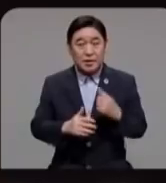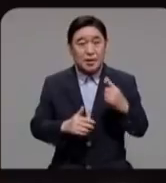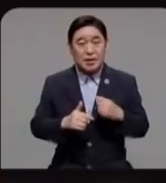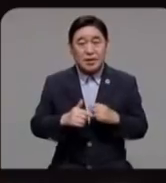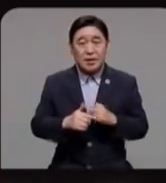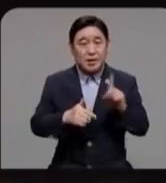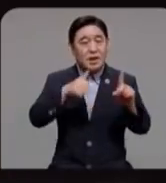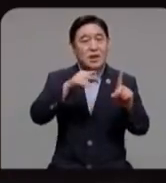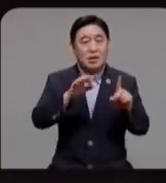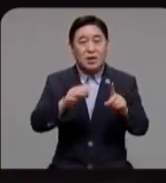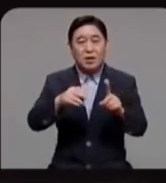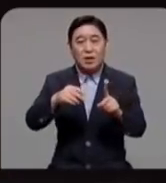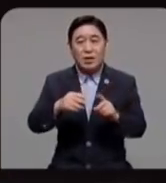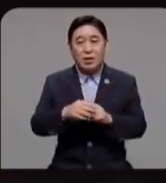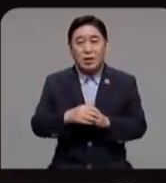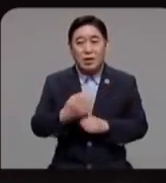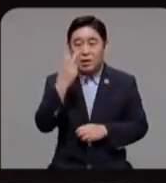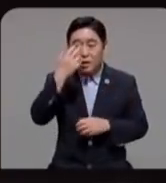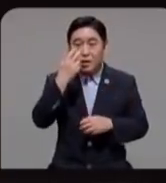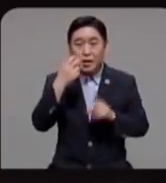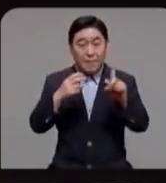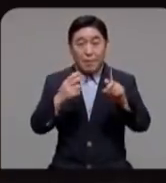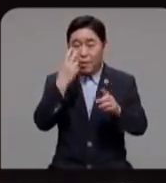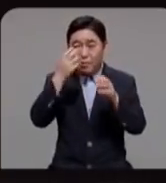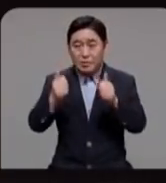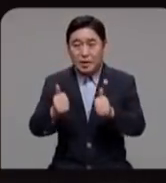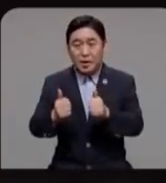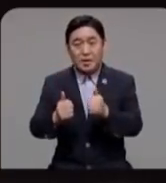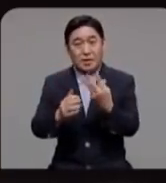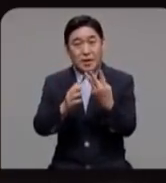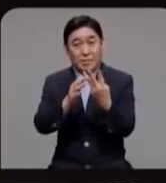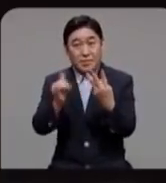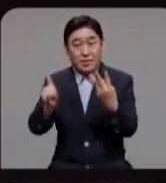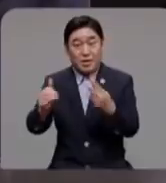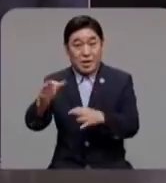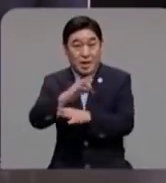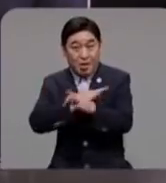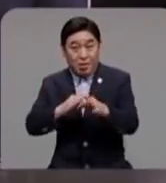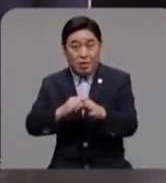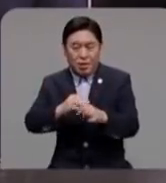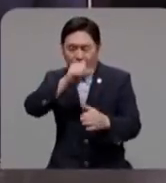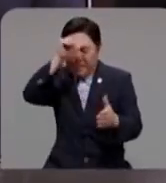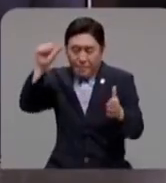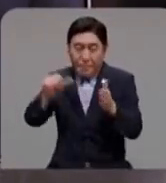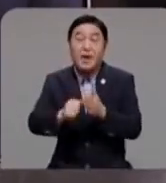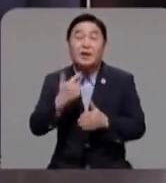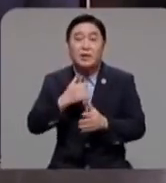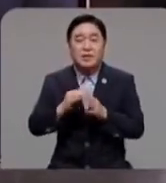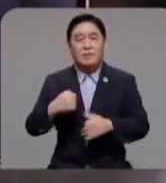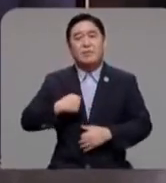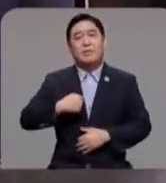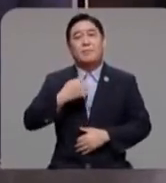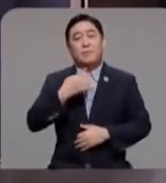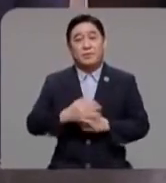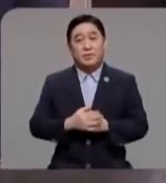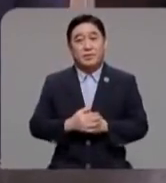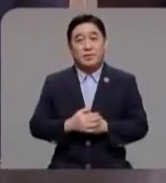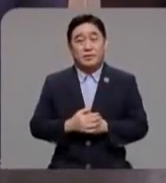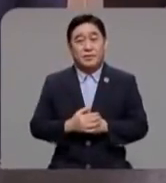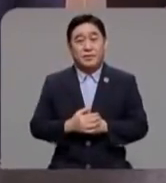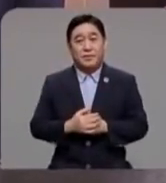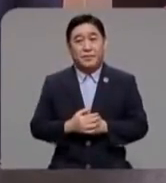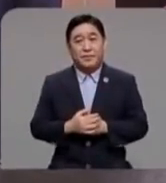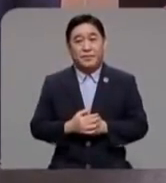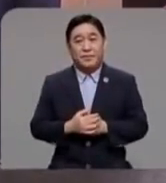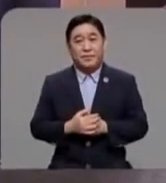3검입니다. 검사 출신 세 분이 계시고 경제를 정말 평생 동안 했던 사람은 저밖에 없는데 아